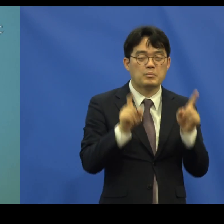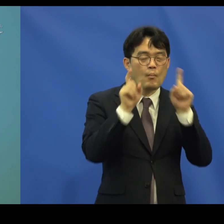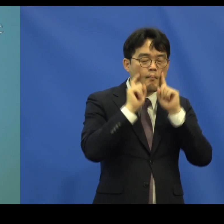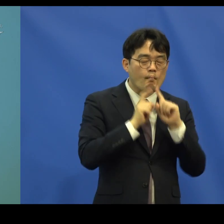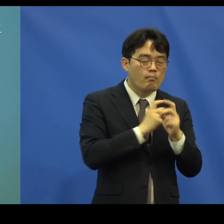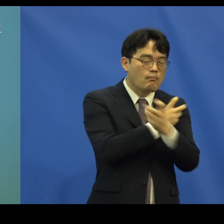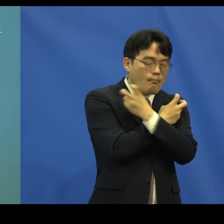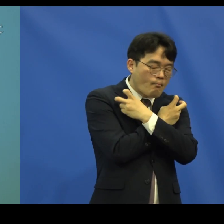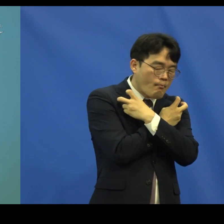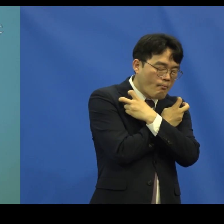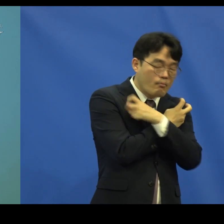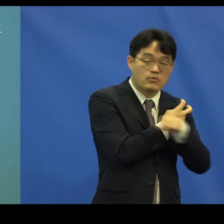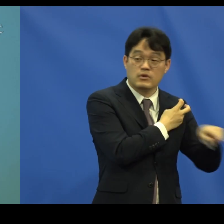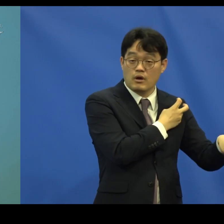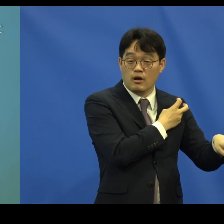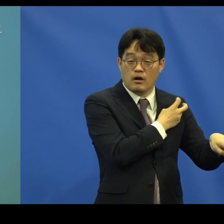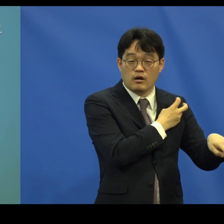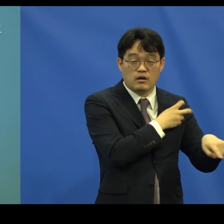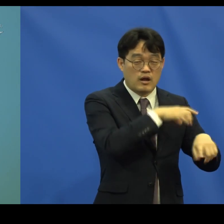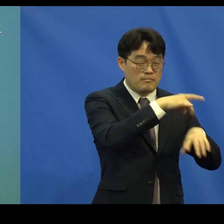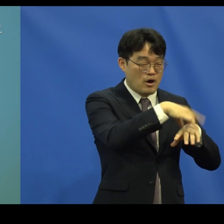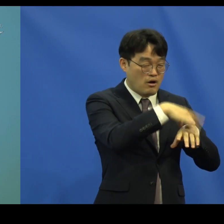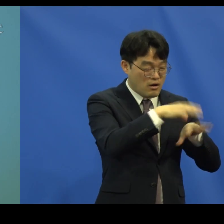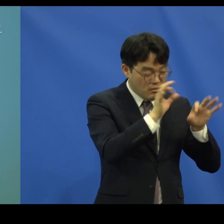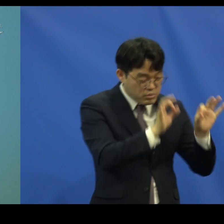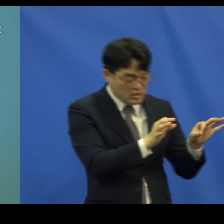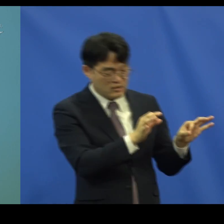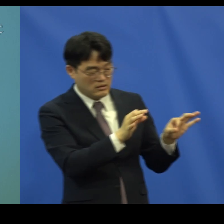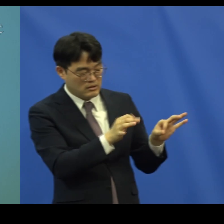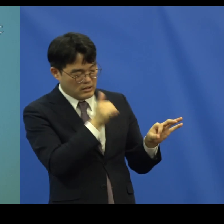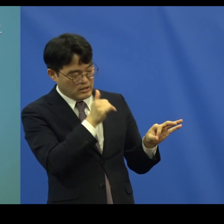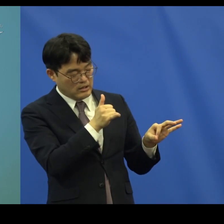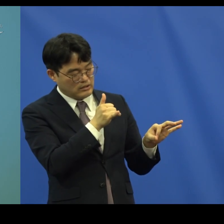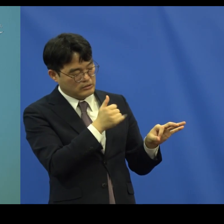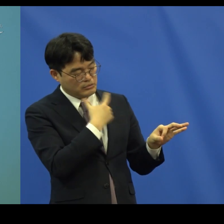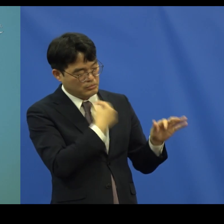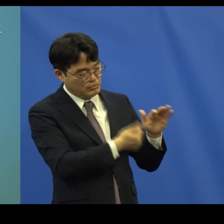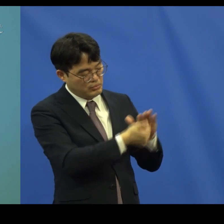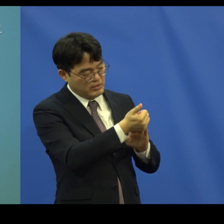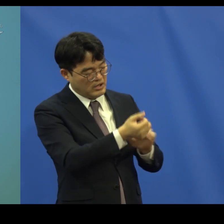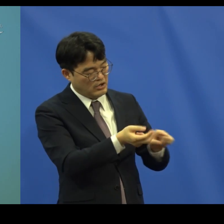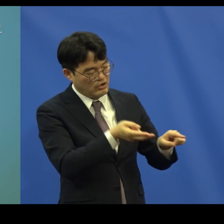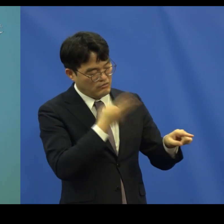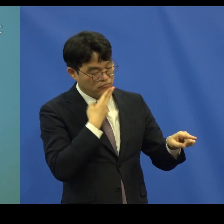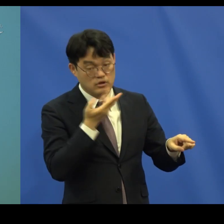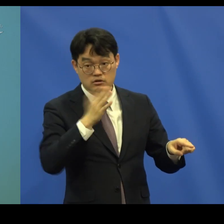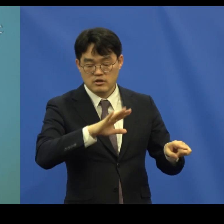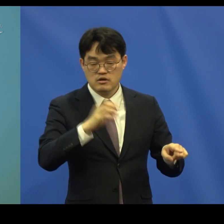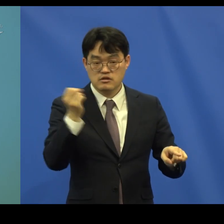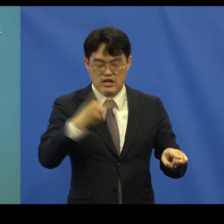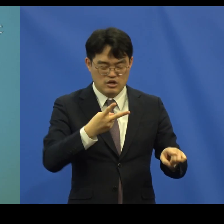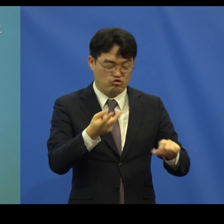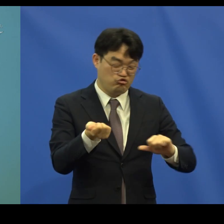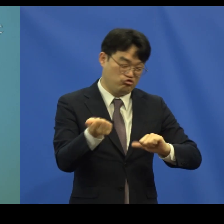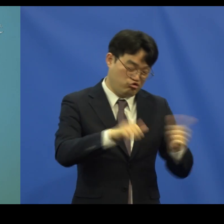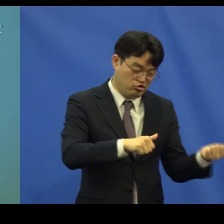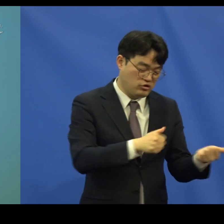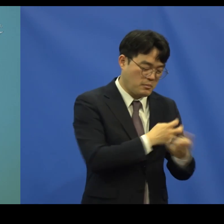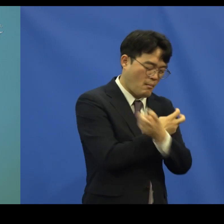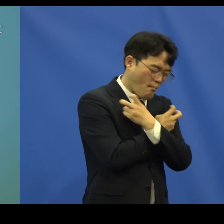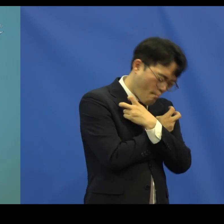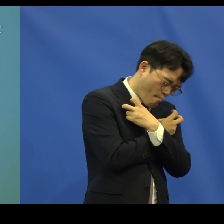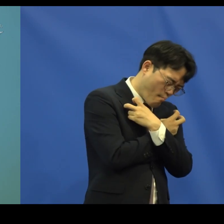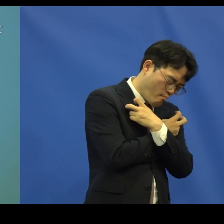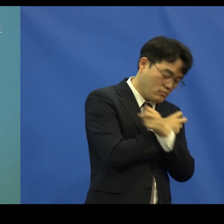마른 해골대예요. 그러니까 여기는 소망이 없다는 것을 이제 알려주는 것이죠. 자, 죽은 뼈들이